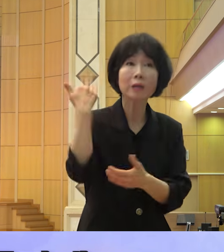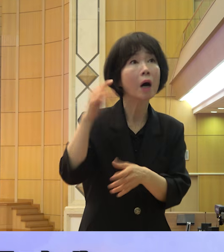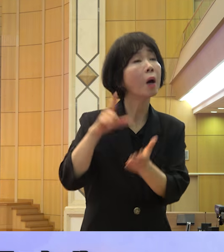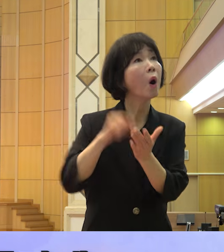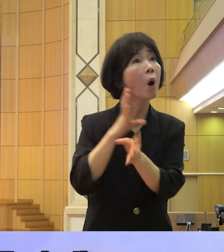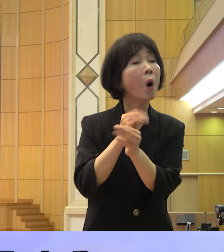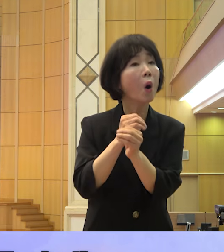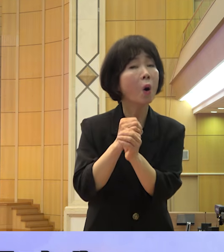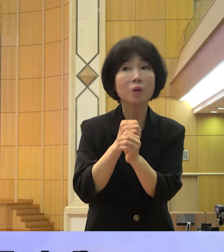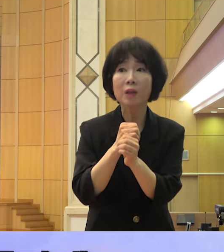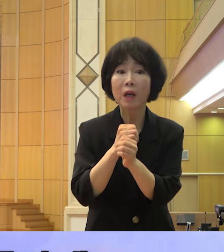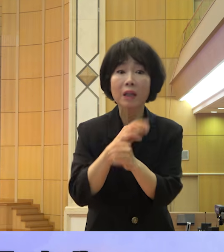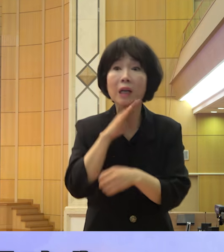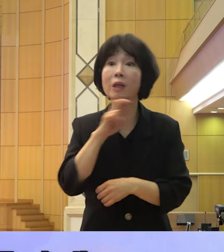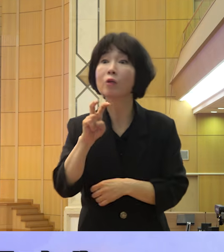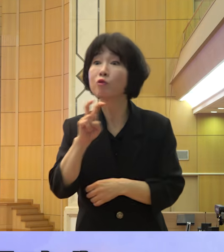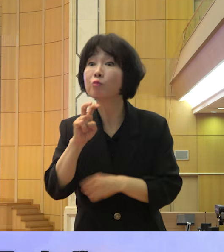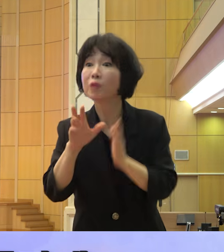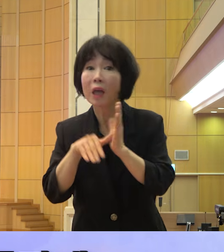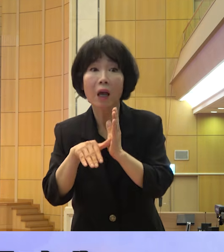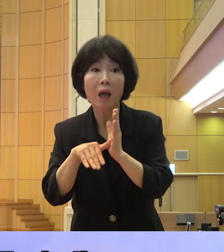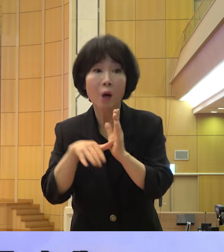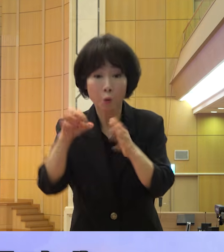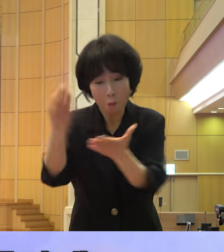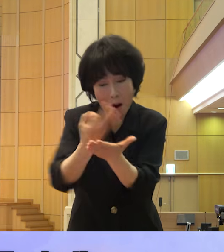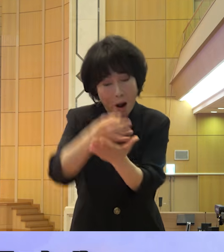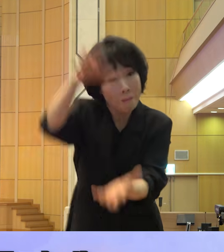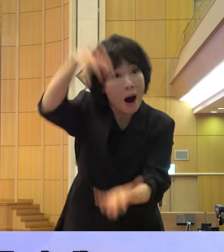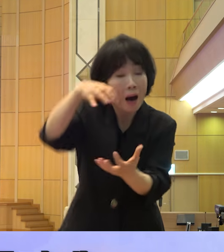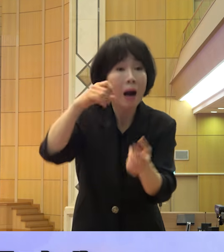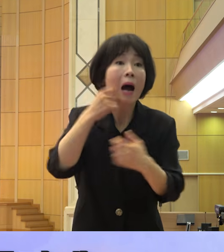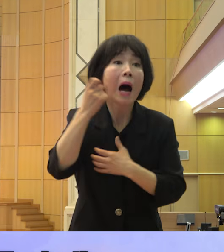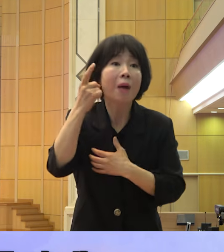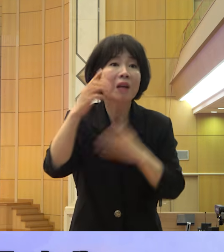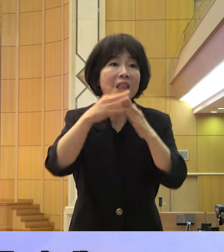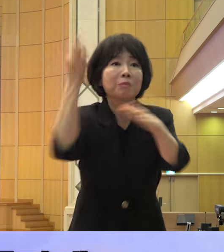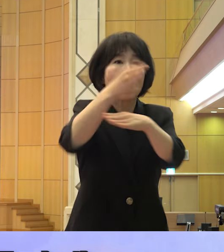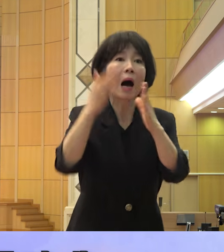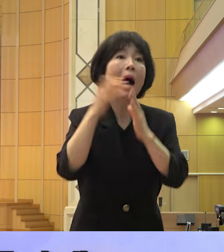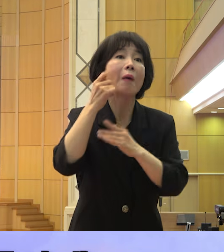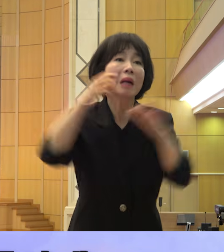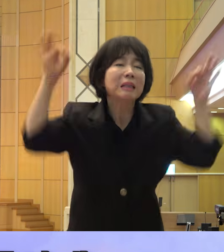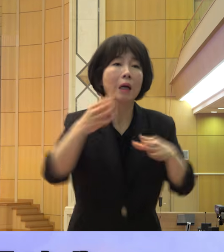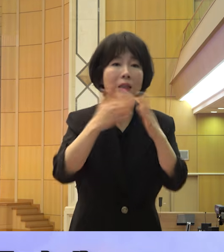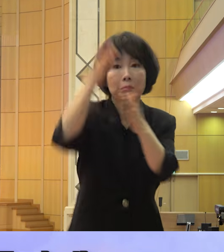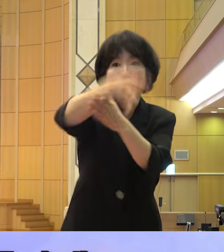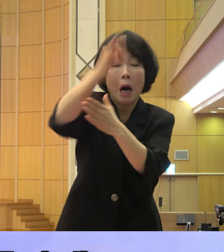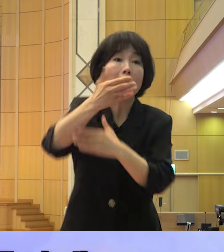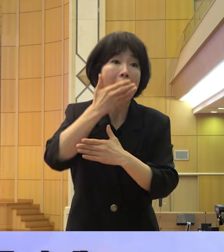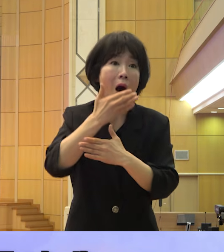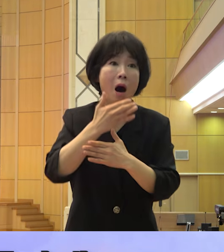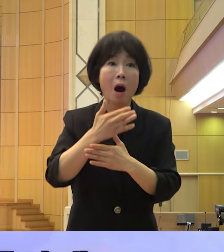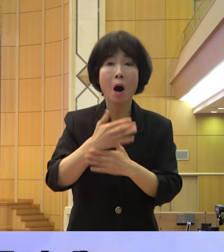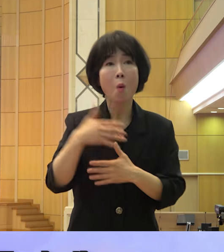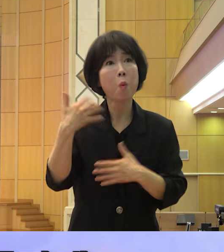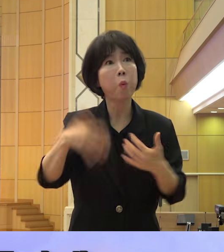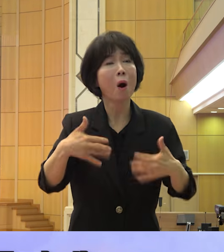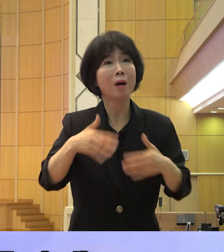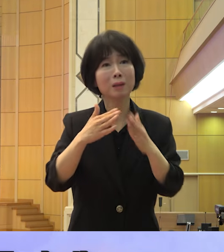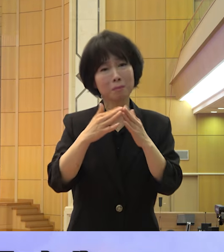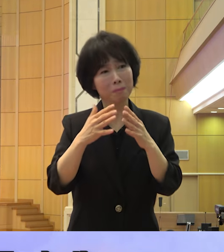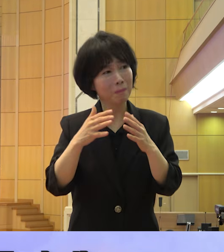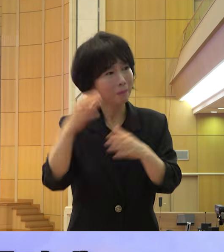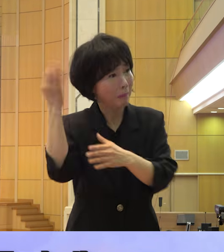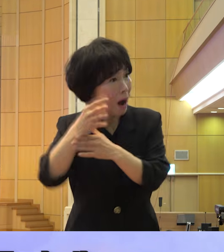제 직업으로 한 달에 집 한 채 샀을 정도로 한 달에 집 한 채 산다니까. 평생 벌어도 집 한 채 요즘 못 사는 사람이